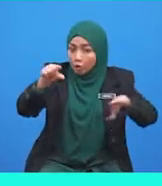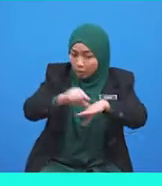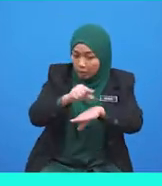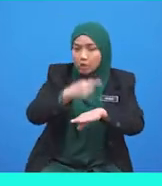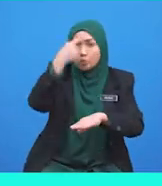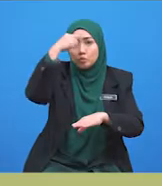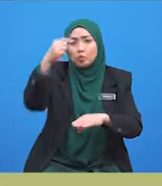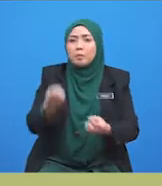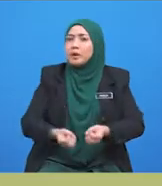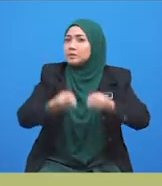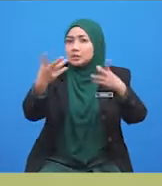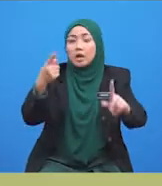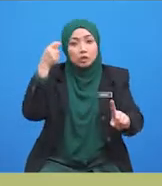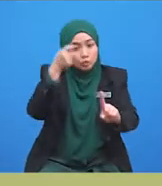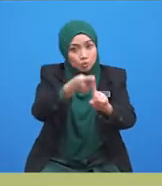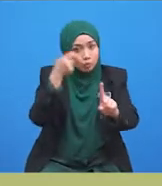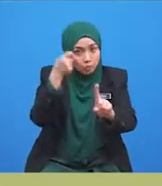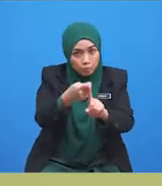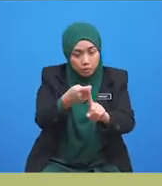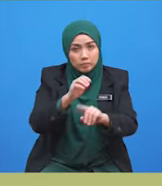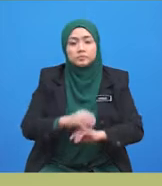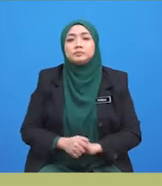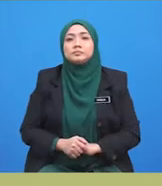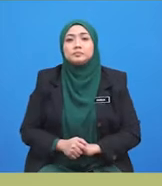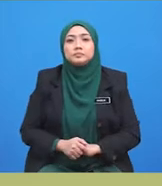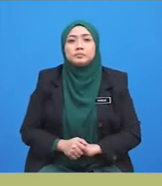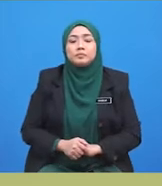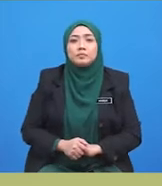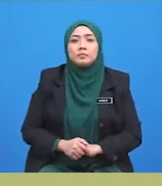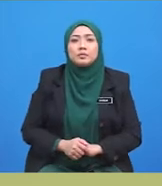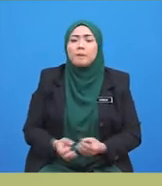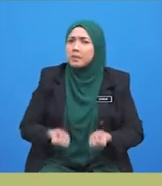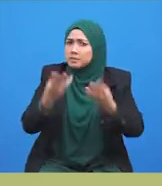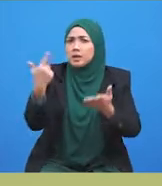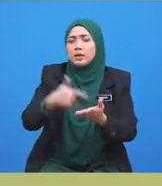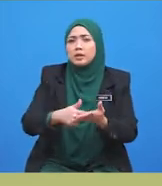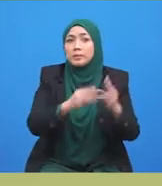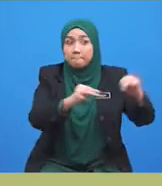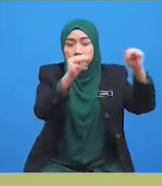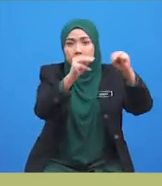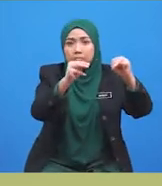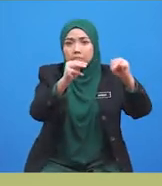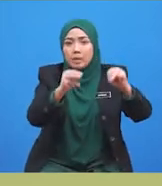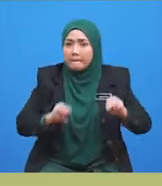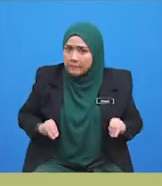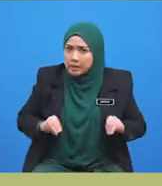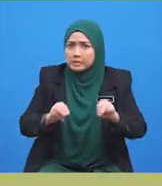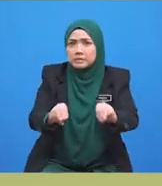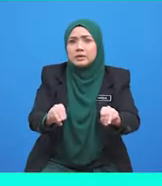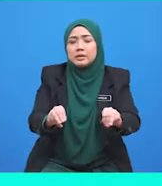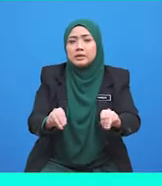tujuan. Untuk pengetahuan murid-murid, sebenarnya banyak lagi monumen yang masih kekal sehingga hari